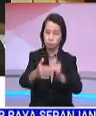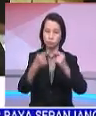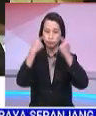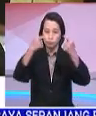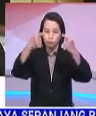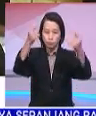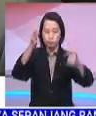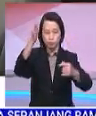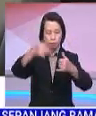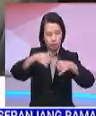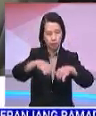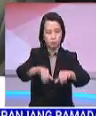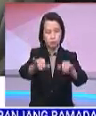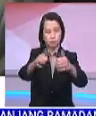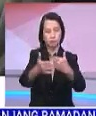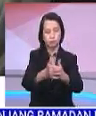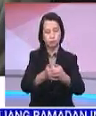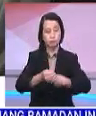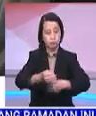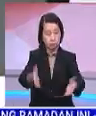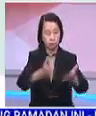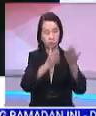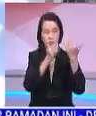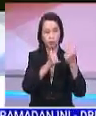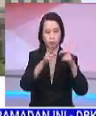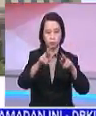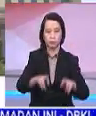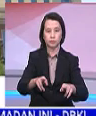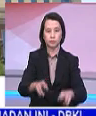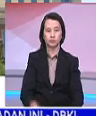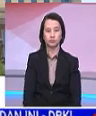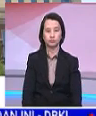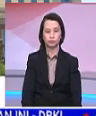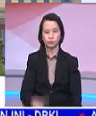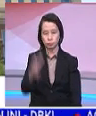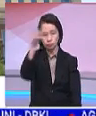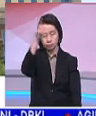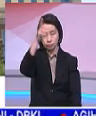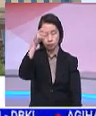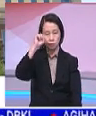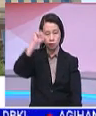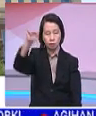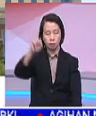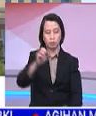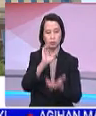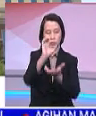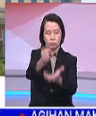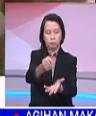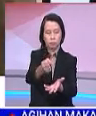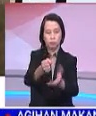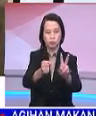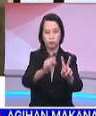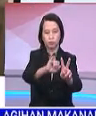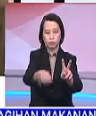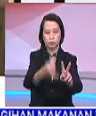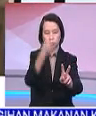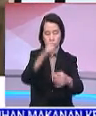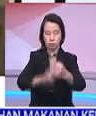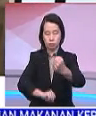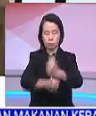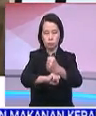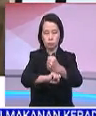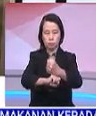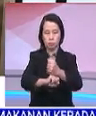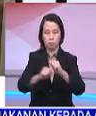dan akan terus memenuhi harapan rakyat kerajaan Negeri memperuntukkan rm2 juta bagi menyokong